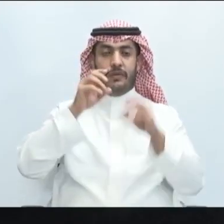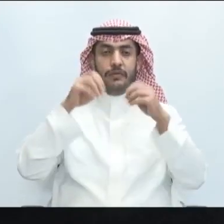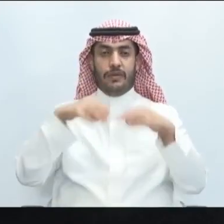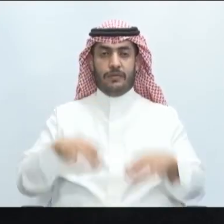وبركاته